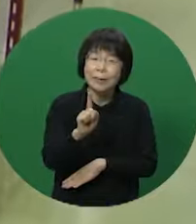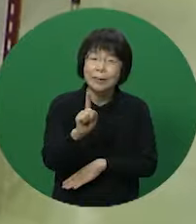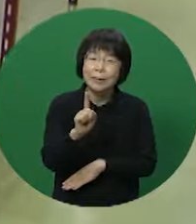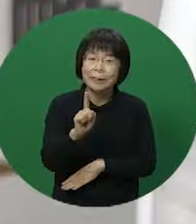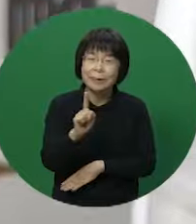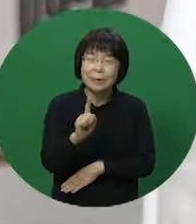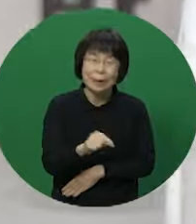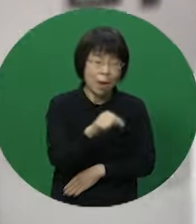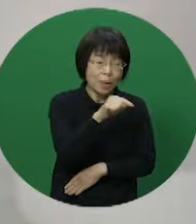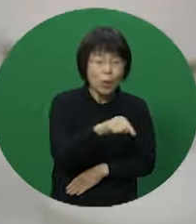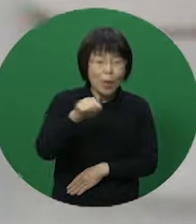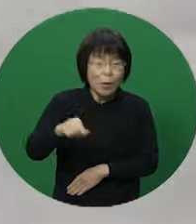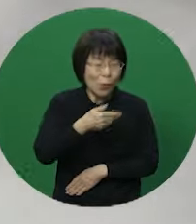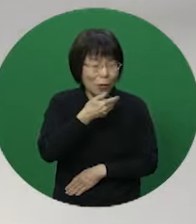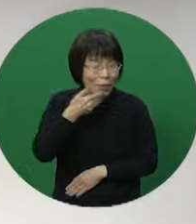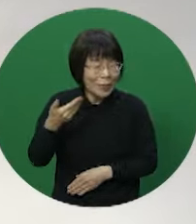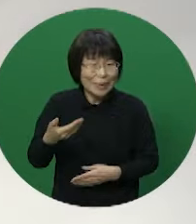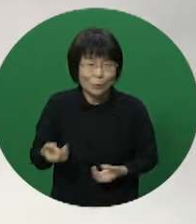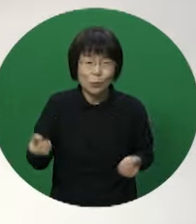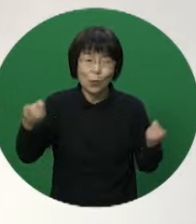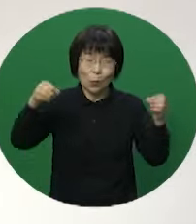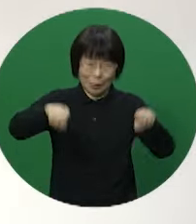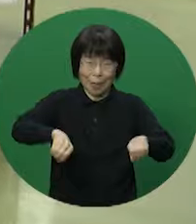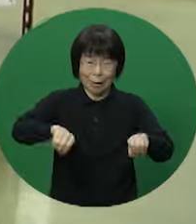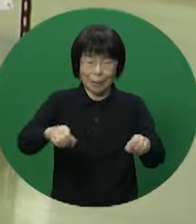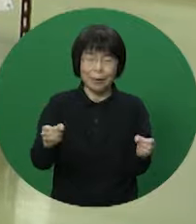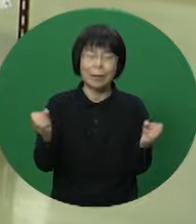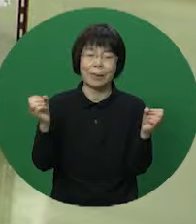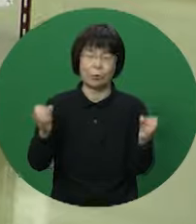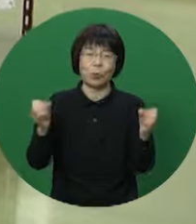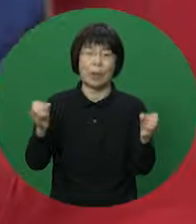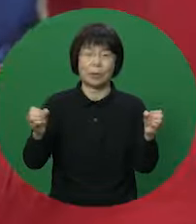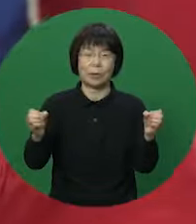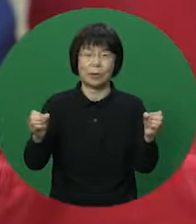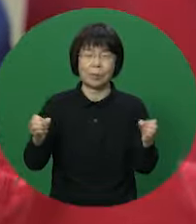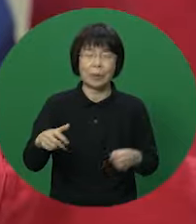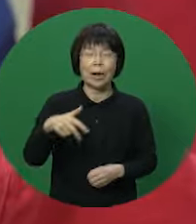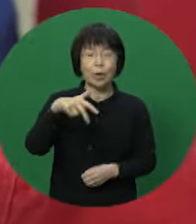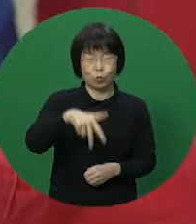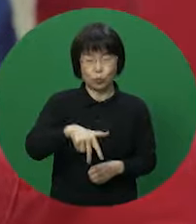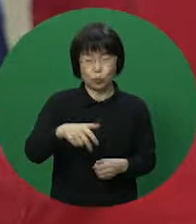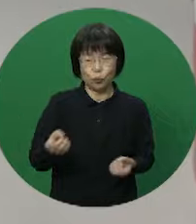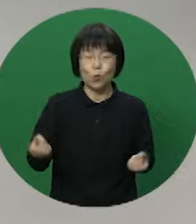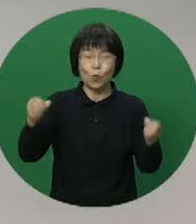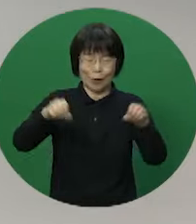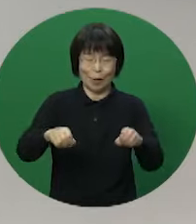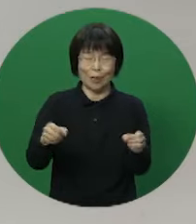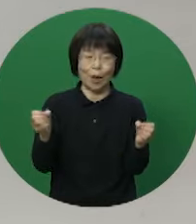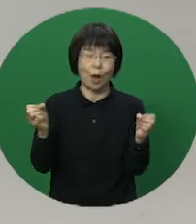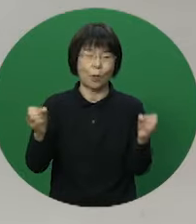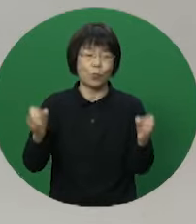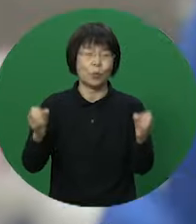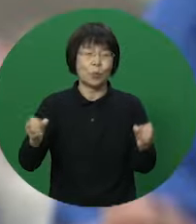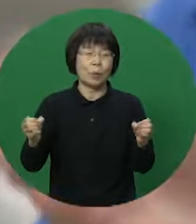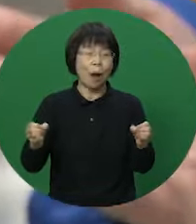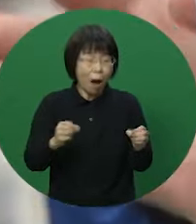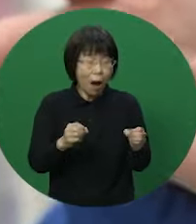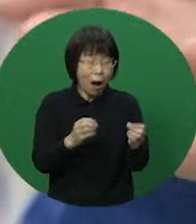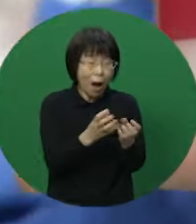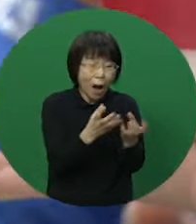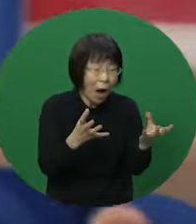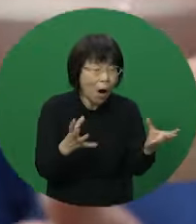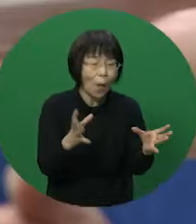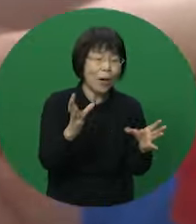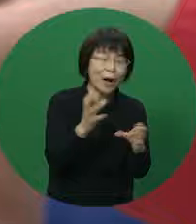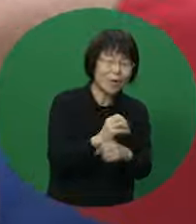方とは。石鹸、合成洗剤それぞれを水に入れ泡立てます。そこにお酢を入れると、